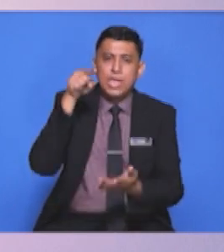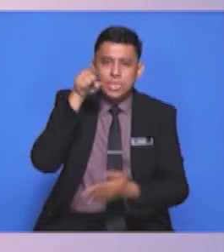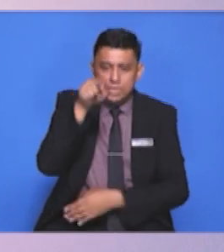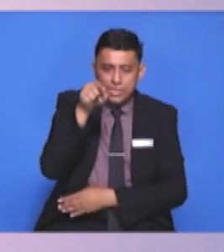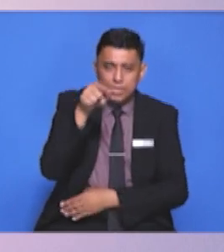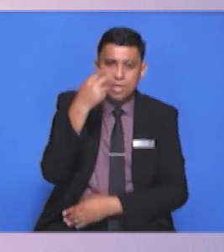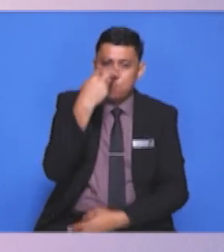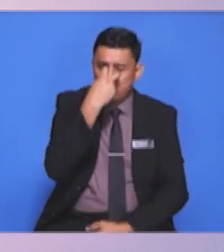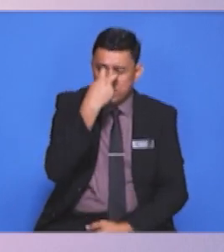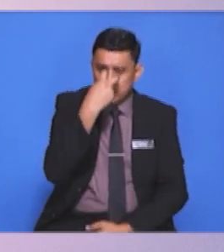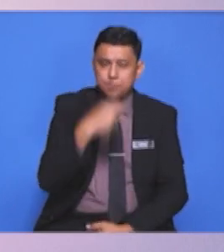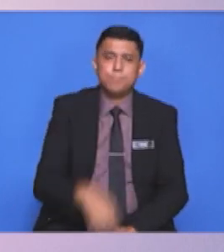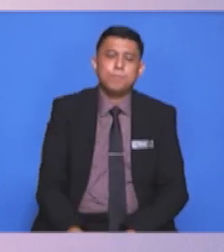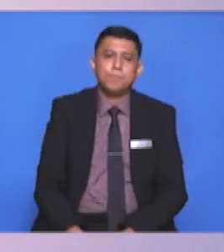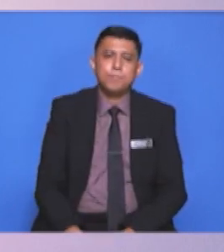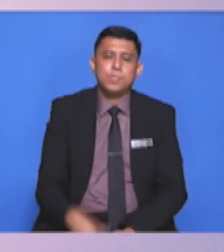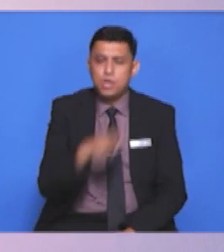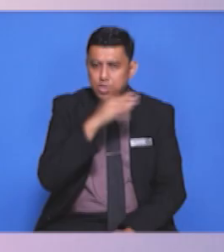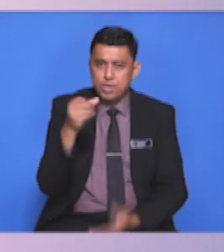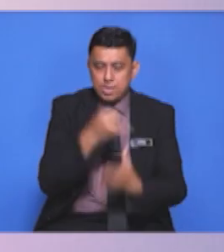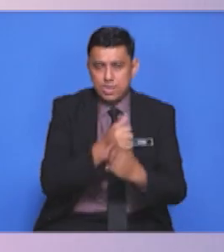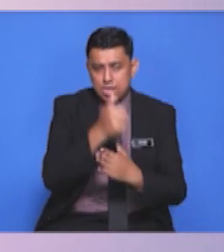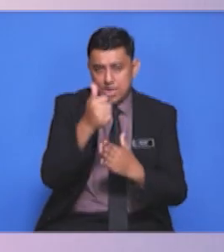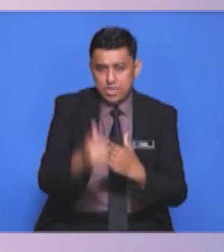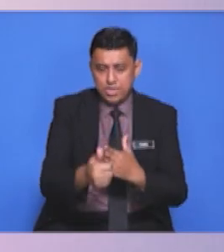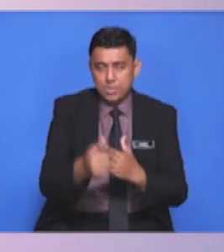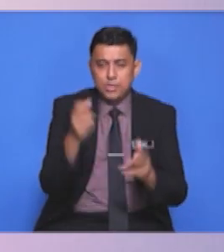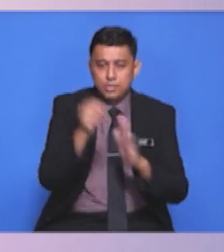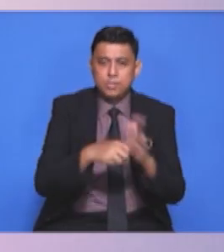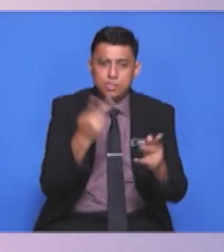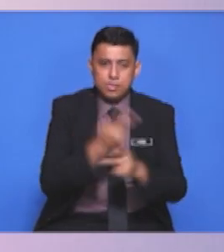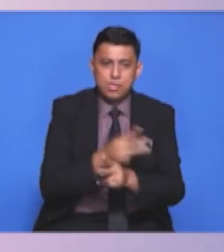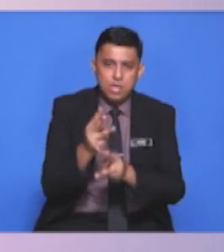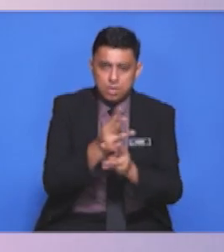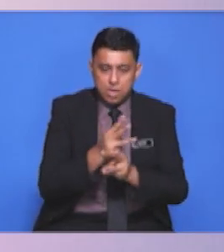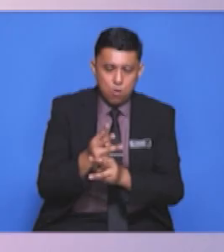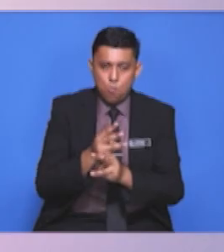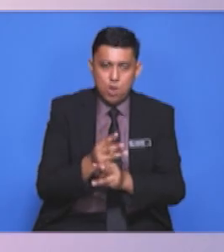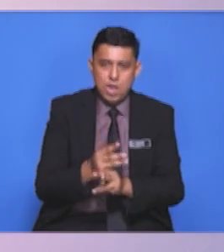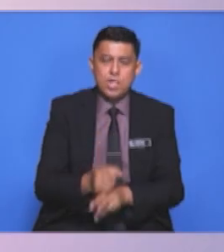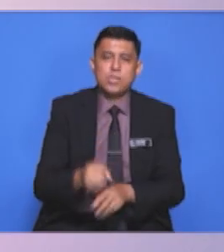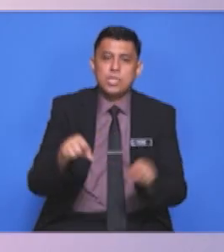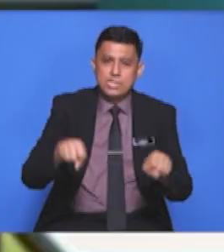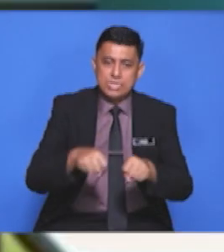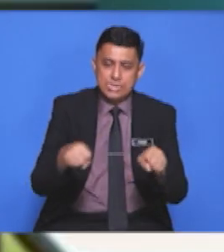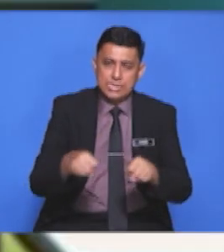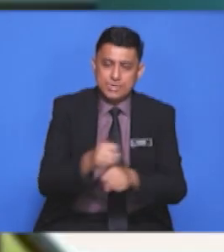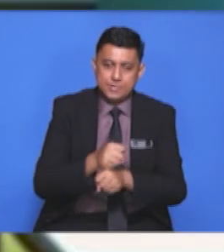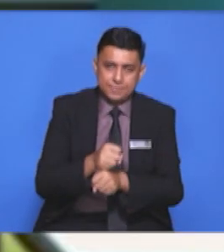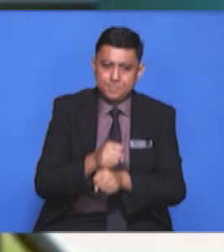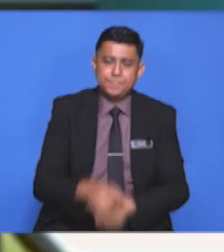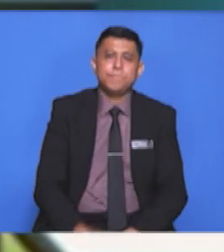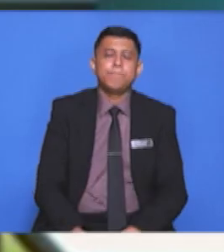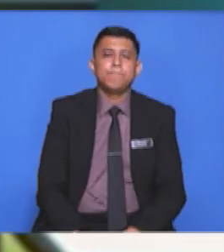11.0 the dan akhir sekali kawal sedia Adakah